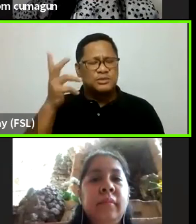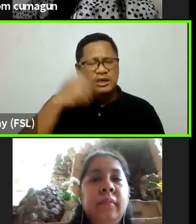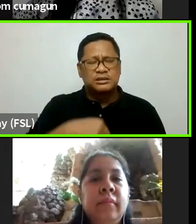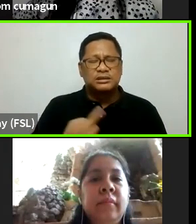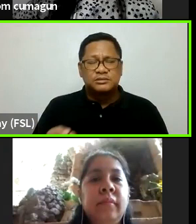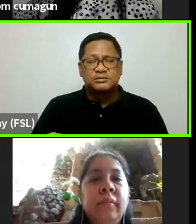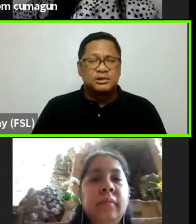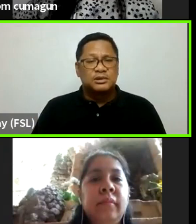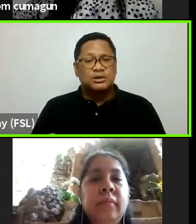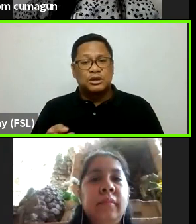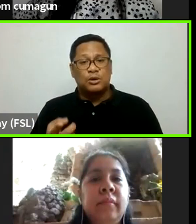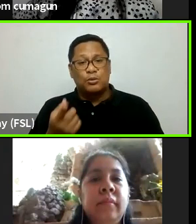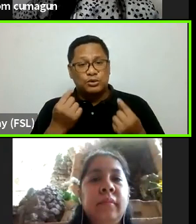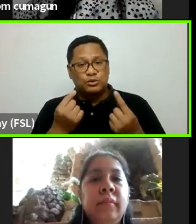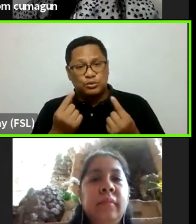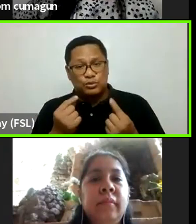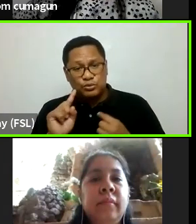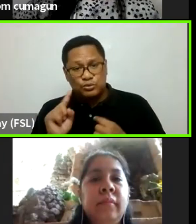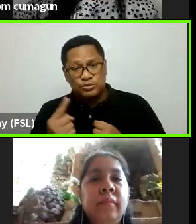kang,